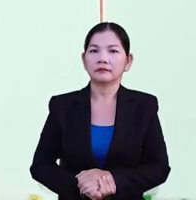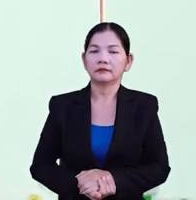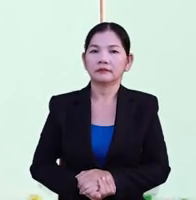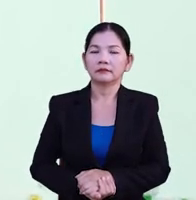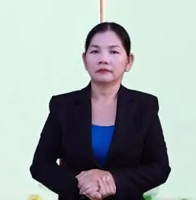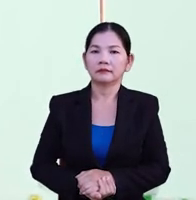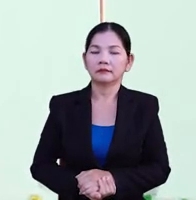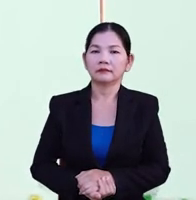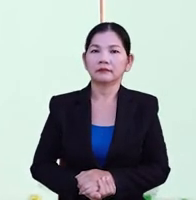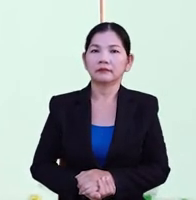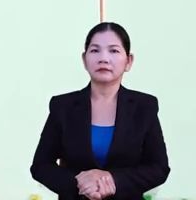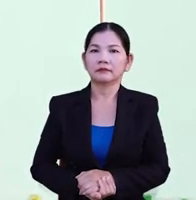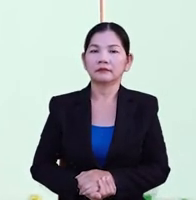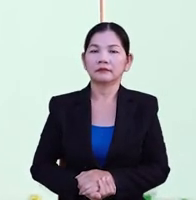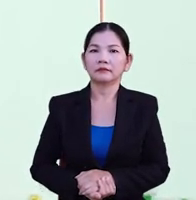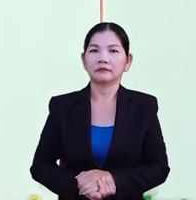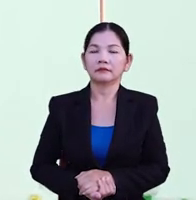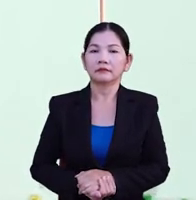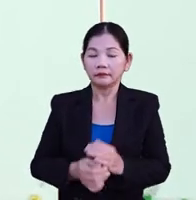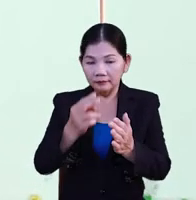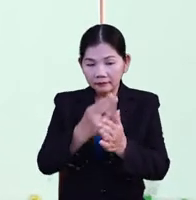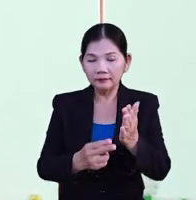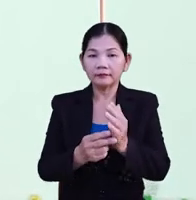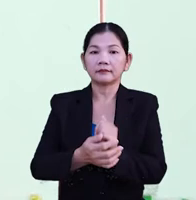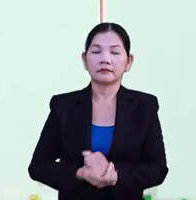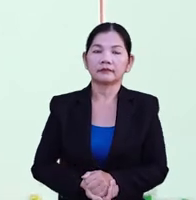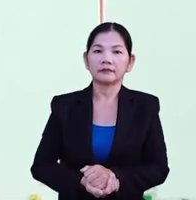ចាមានអ្វីកូន